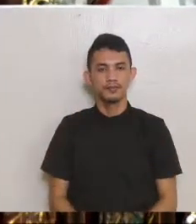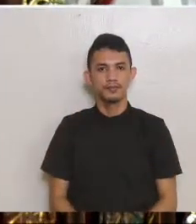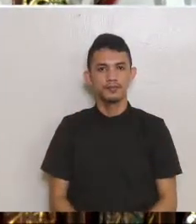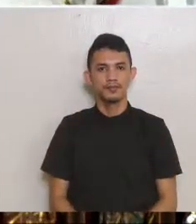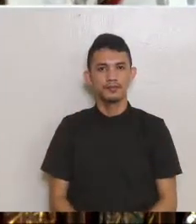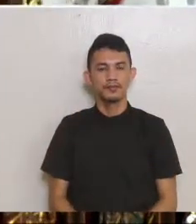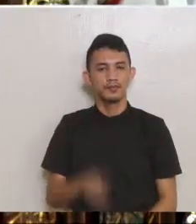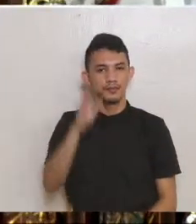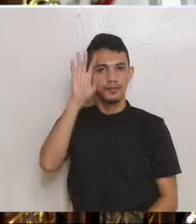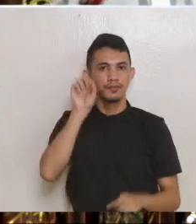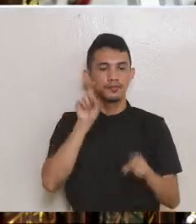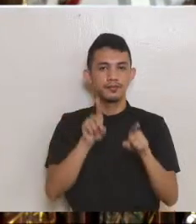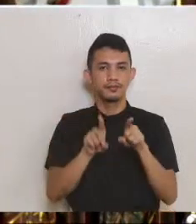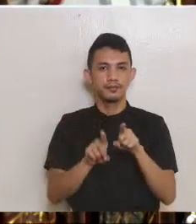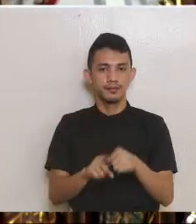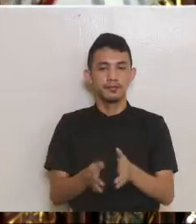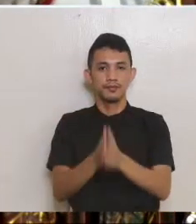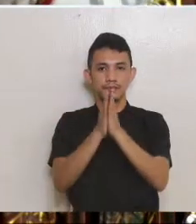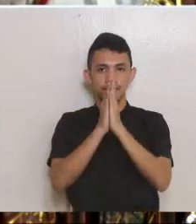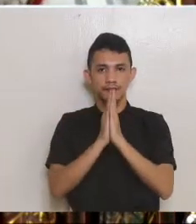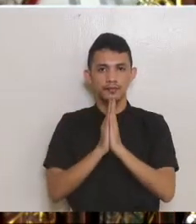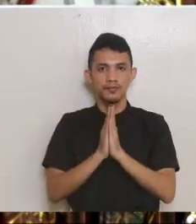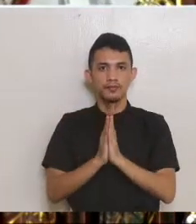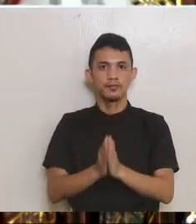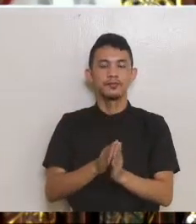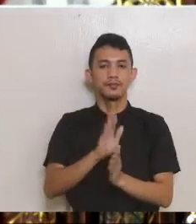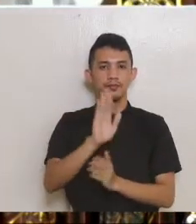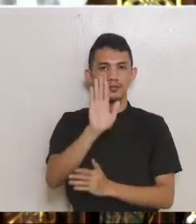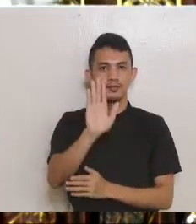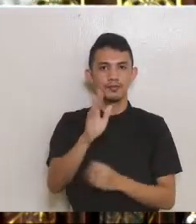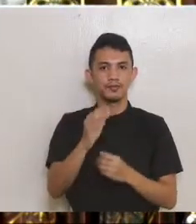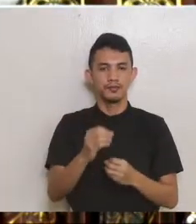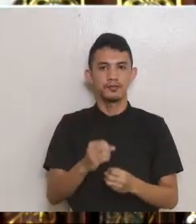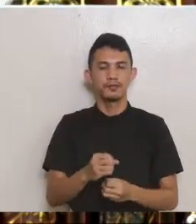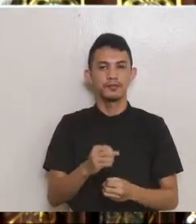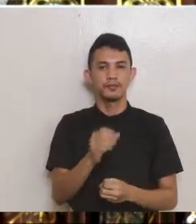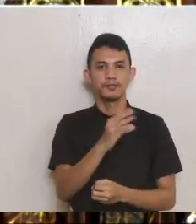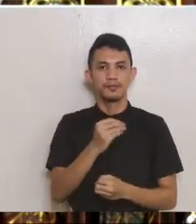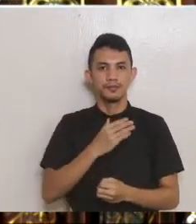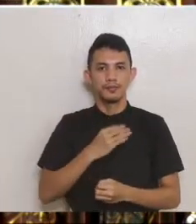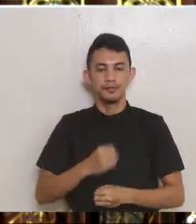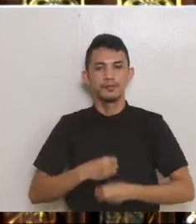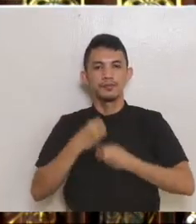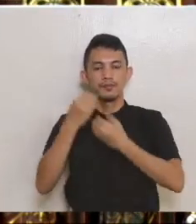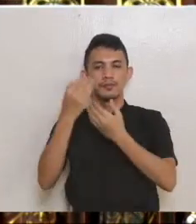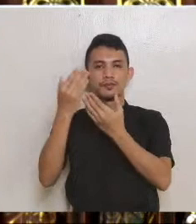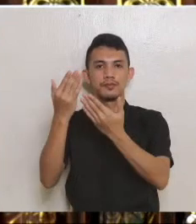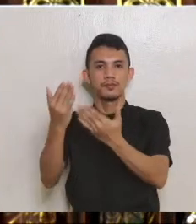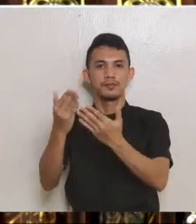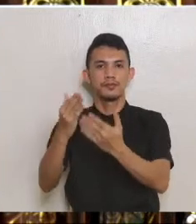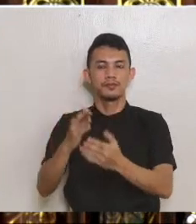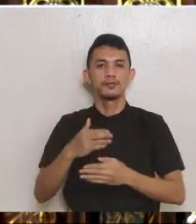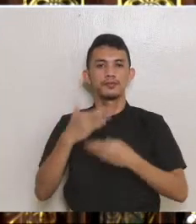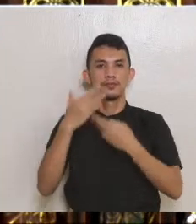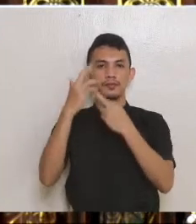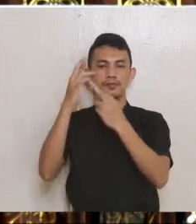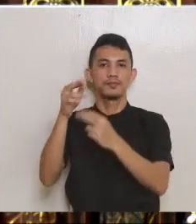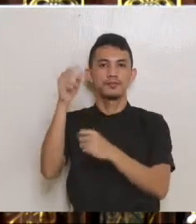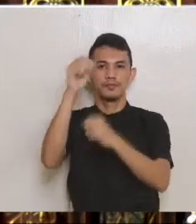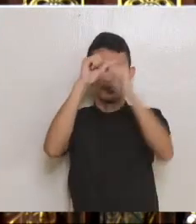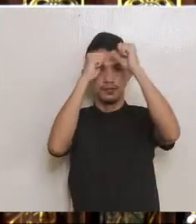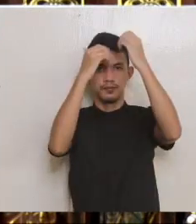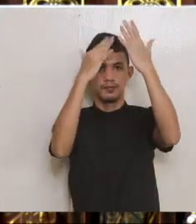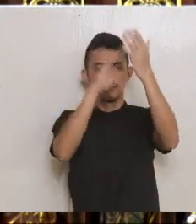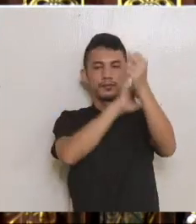Mga igsoon, pag-ampo kamo aron ang inyo og ako nga sakripisyo, dawaton sa amahan makagagahom